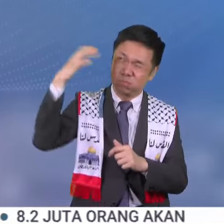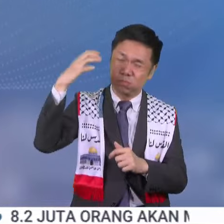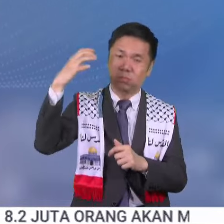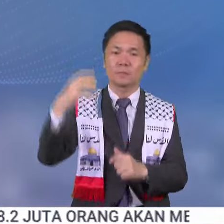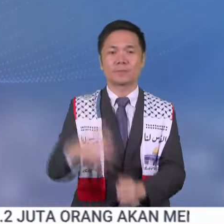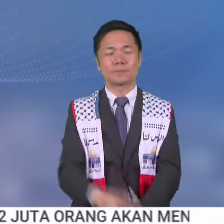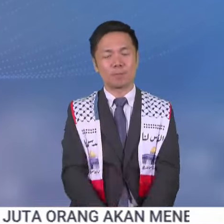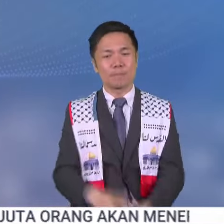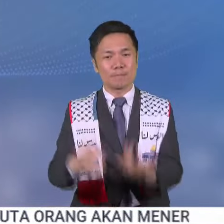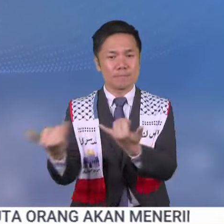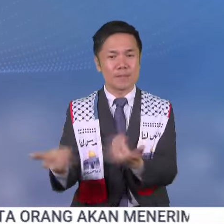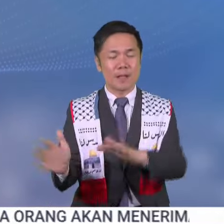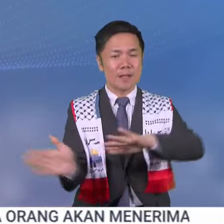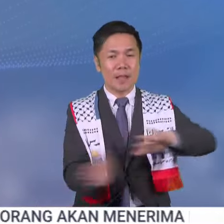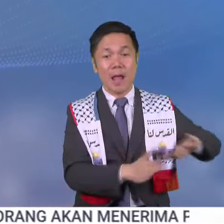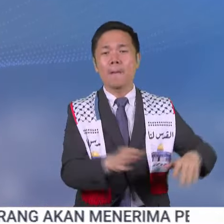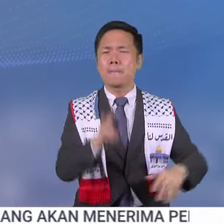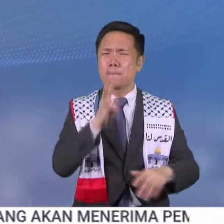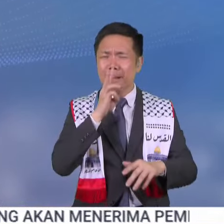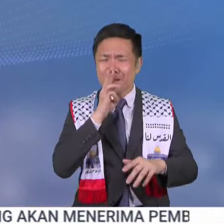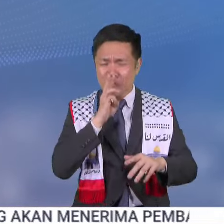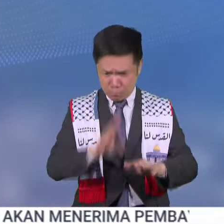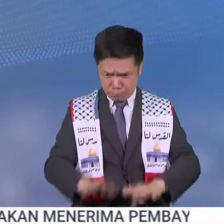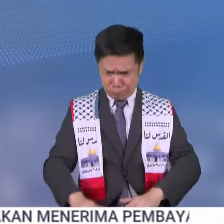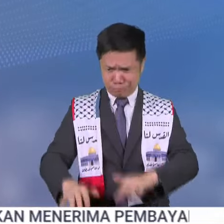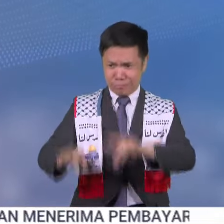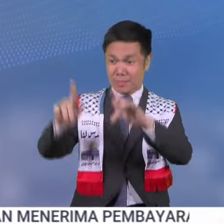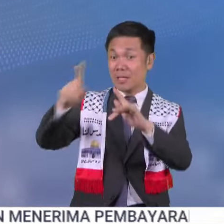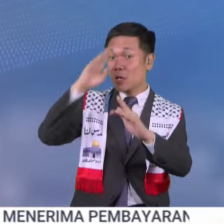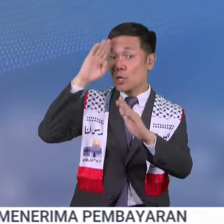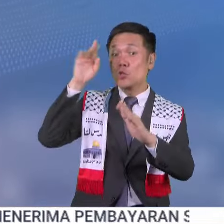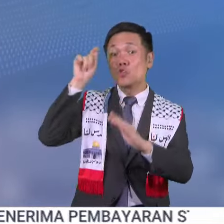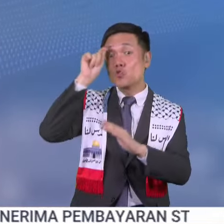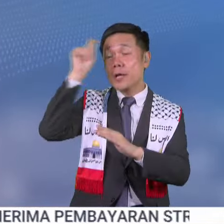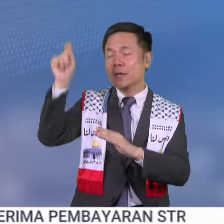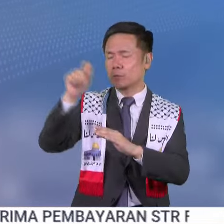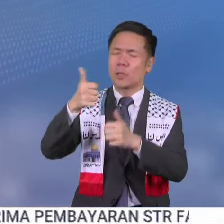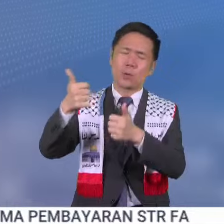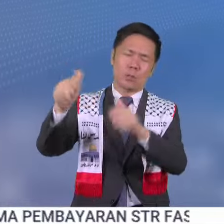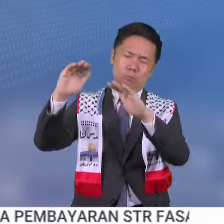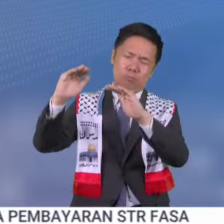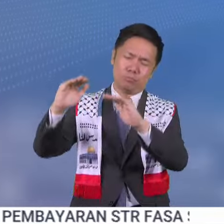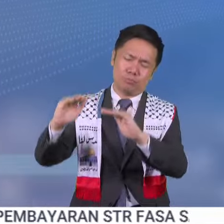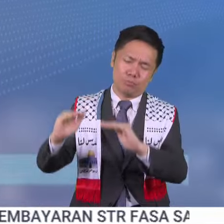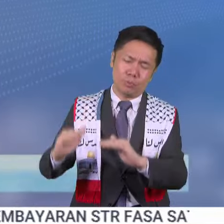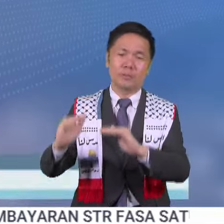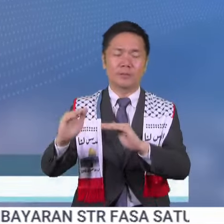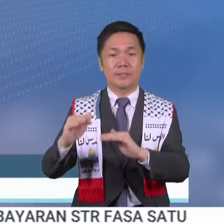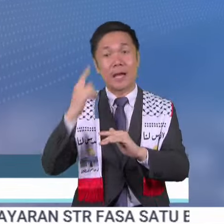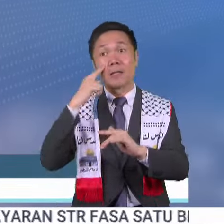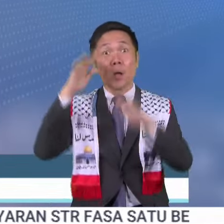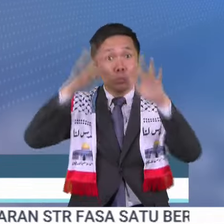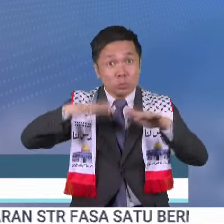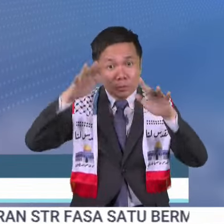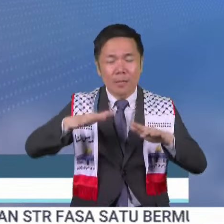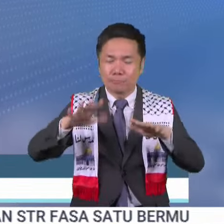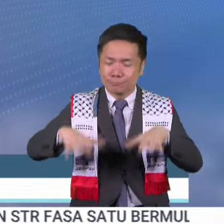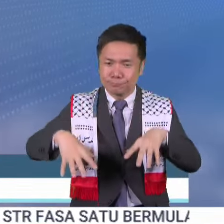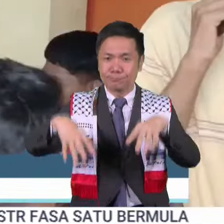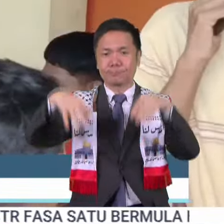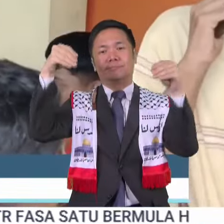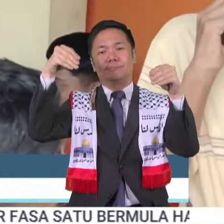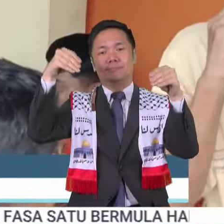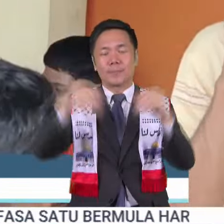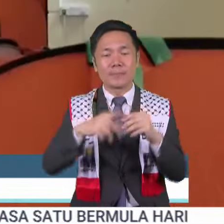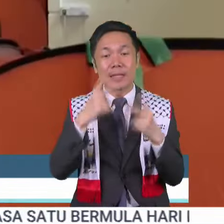keperkembangan banjir situasi banjir di Terengganu hampir pulih ekoran cuaca baik di sesetengah tempat jumlah